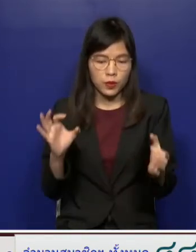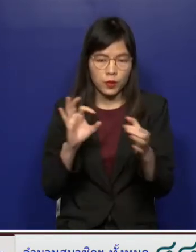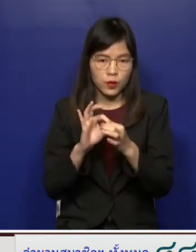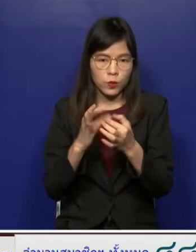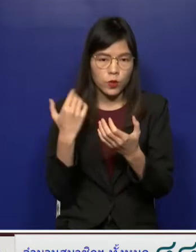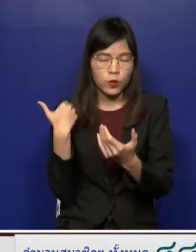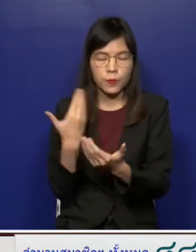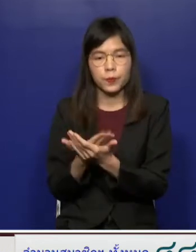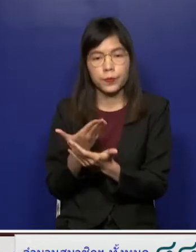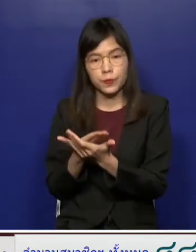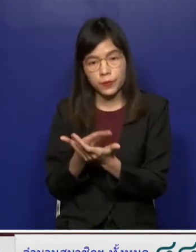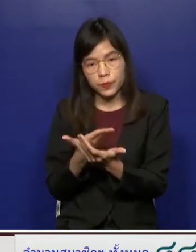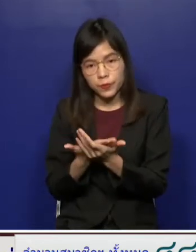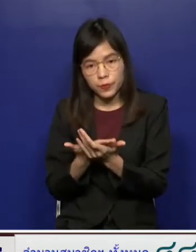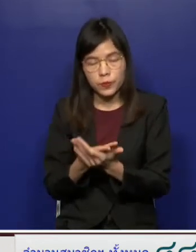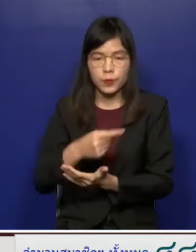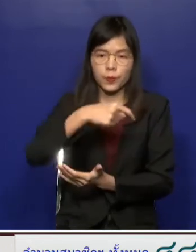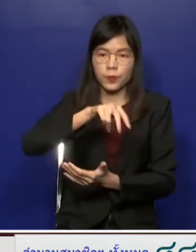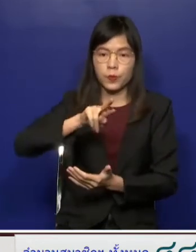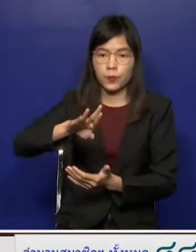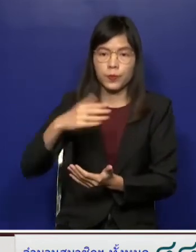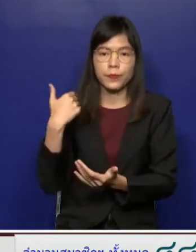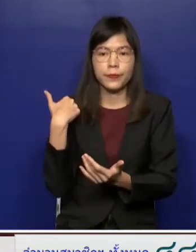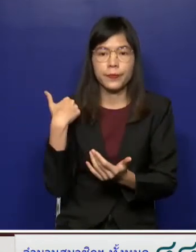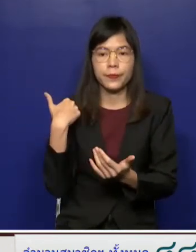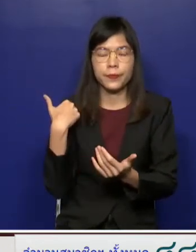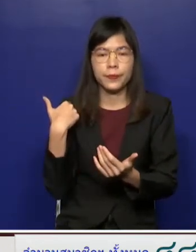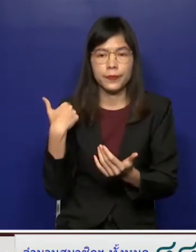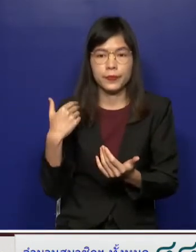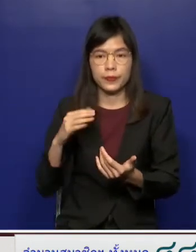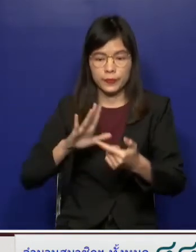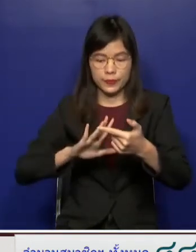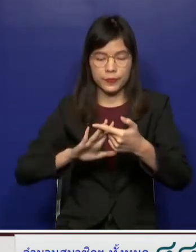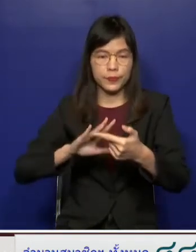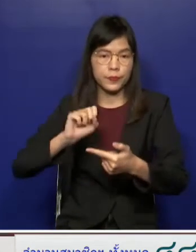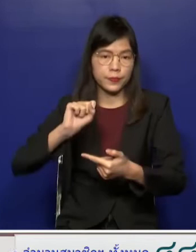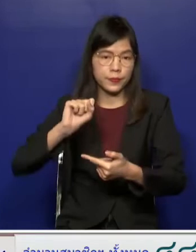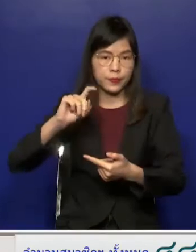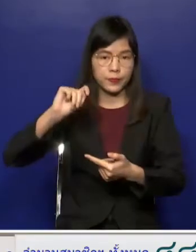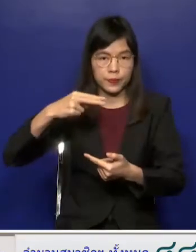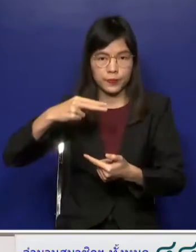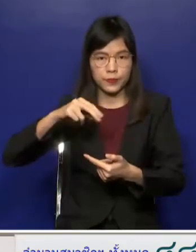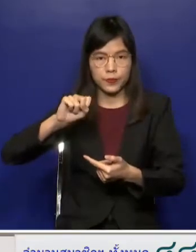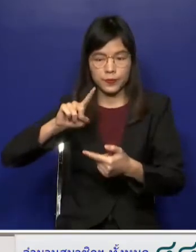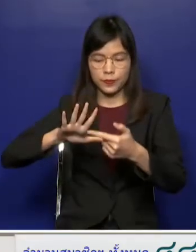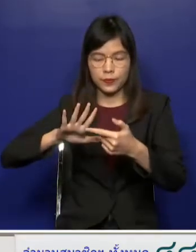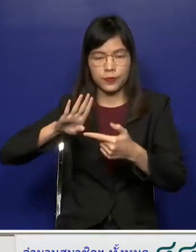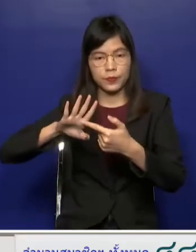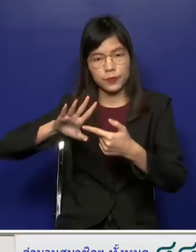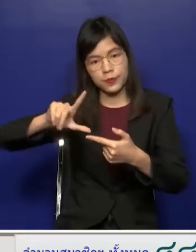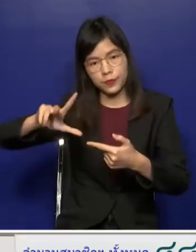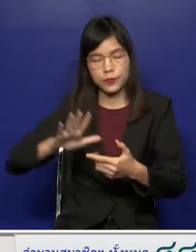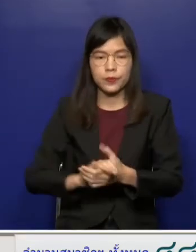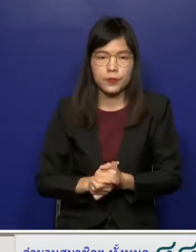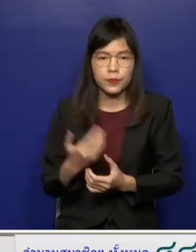เงินนะครับอย่างในพรบเทศบาลเนี่ยกำหนดว่าร่างเทศบัญญัติที่เกี่ยวข้องกับการเงินจะเสน